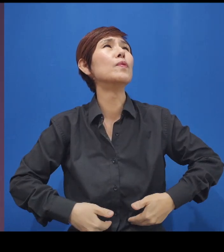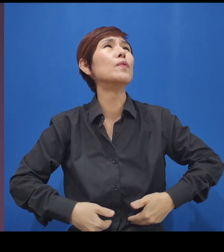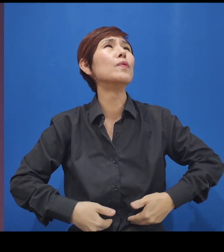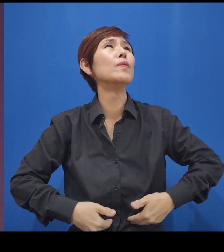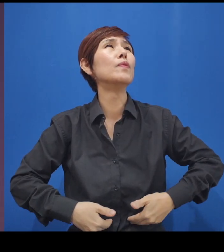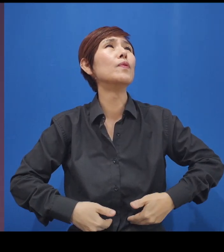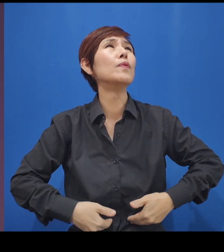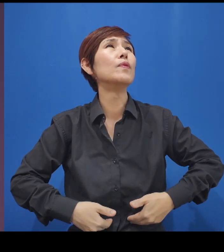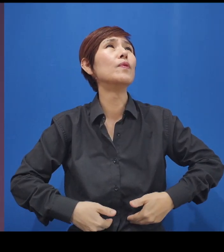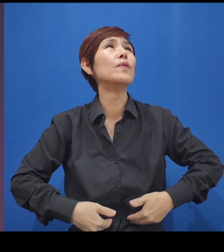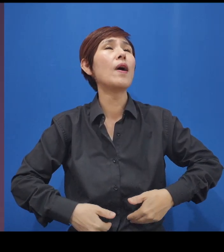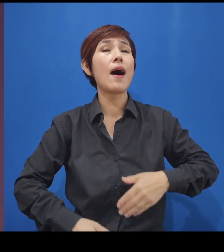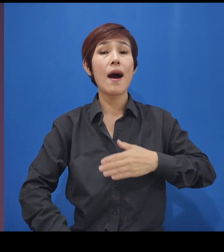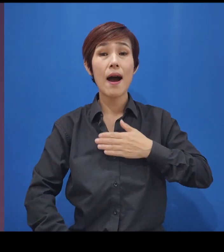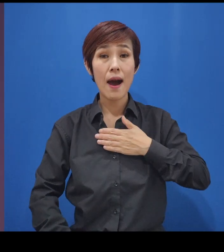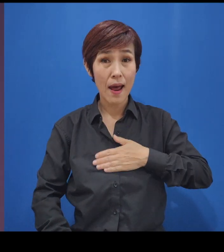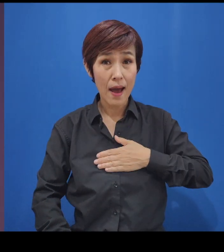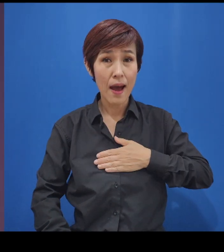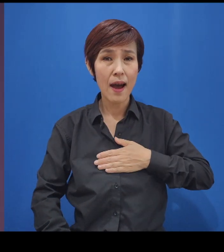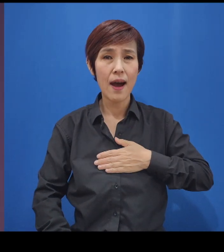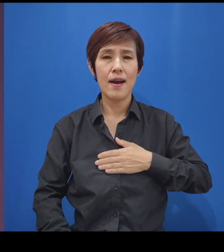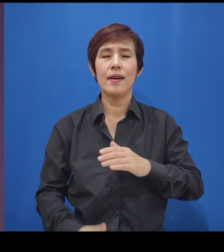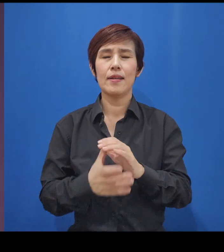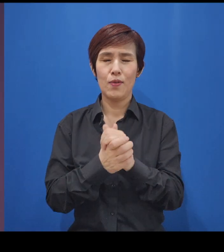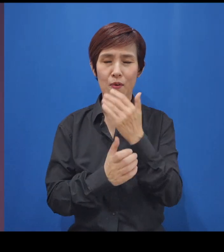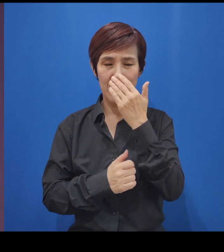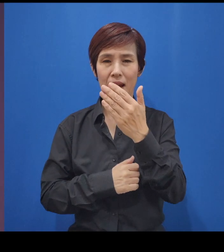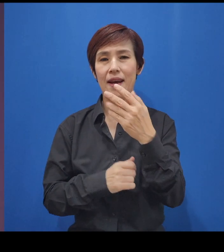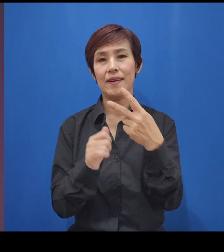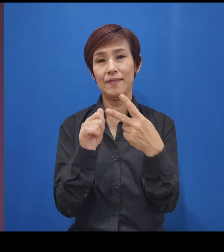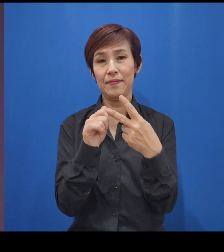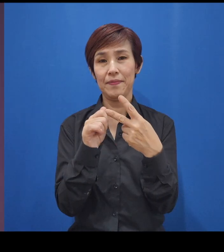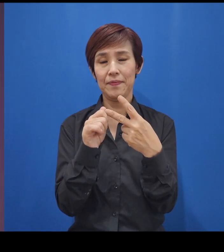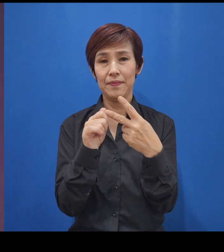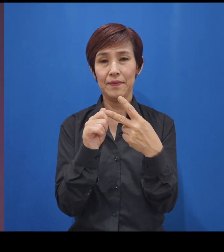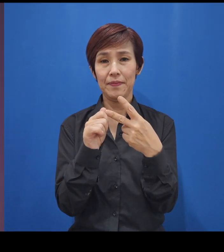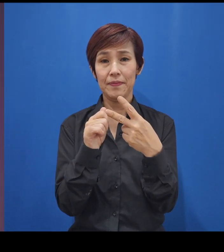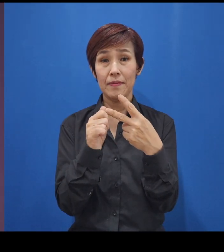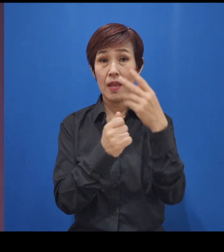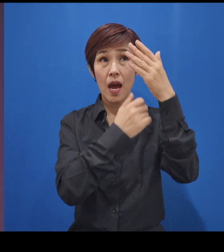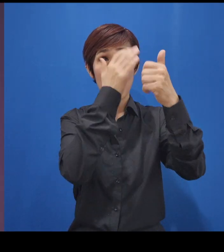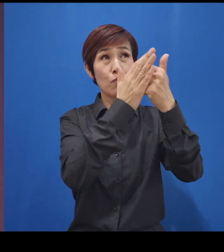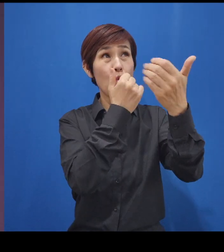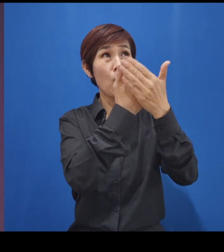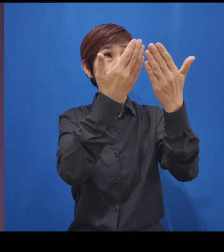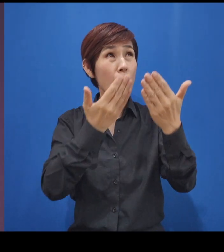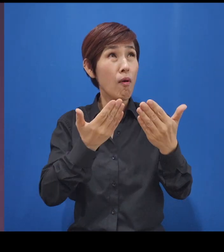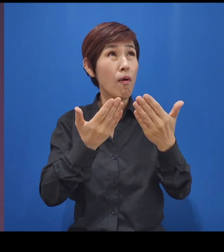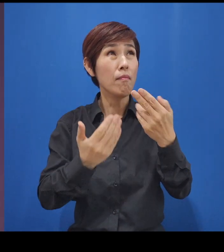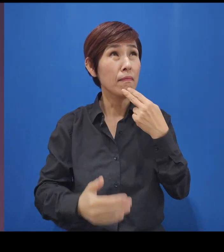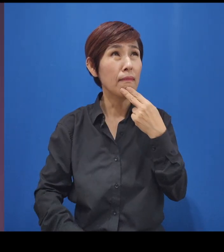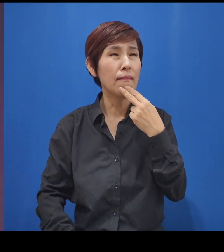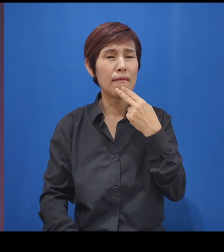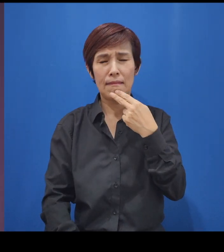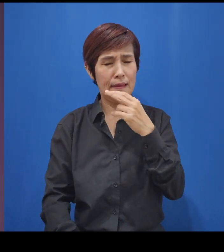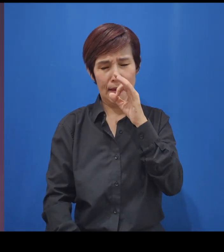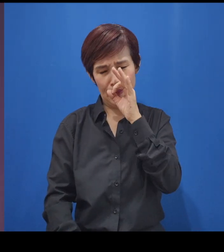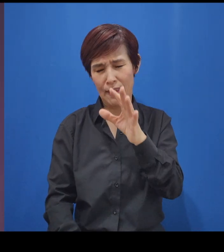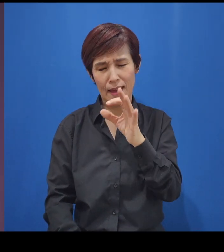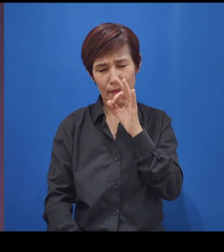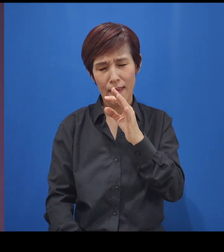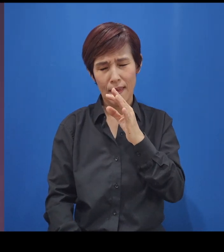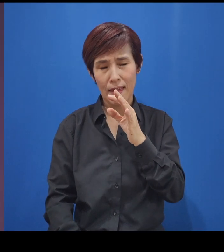사람이다 라고 아는 사람, 그가 기도해요. 하나님 도움 없이 난 아무것도 아니다, 이걸 아는